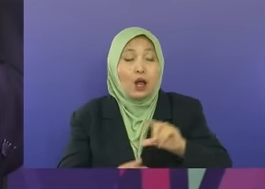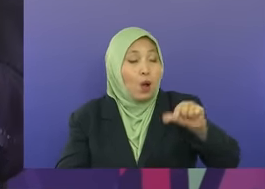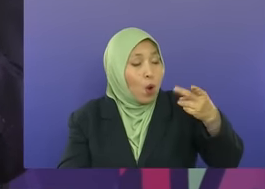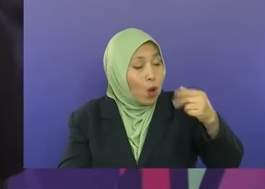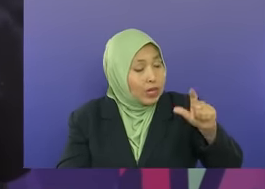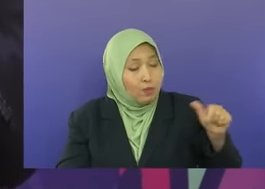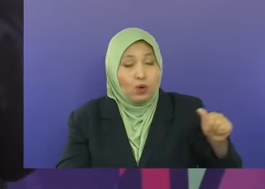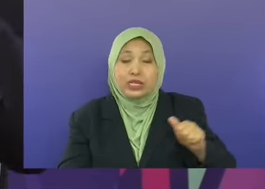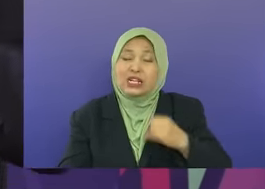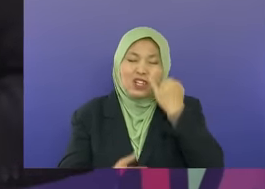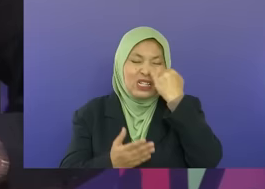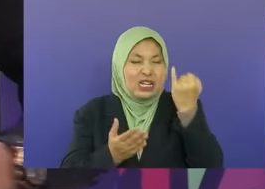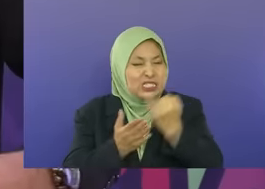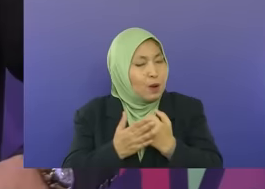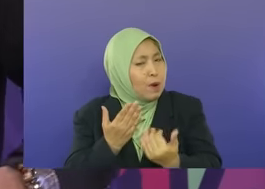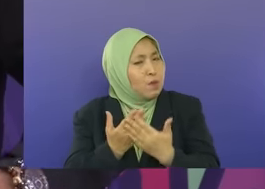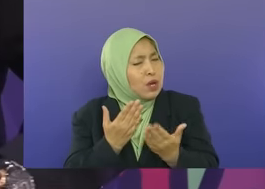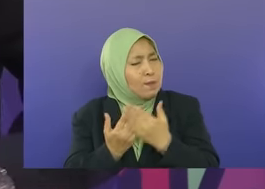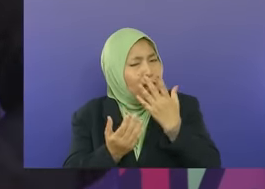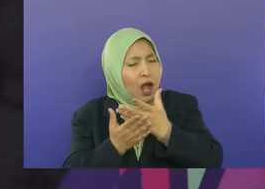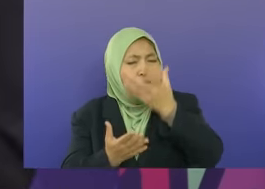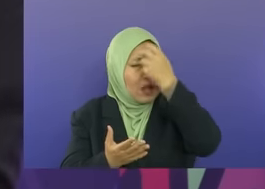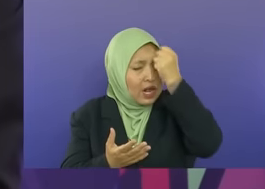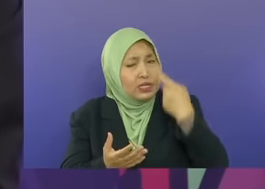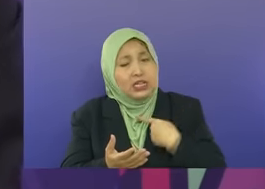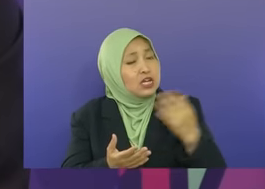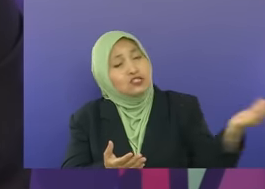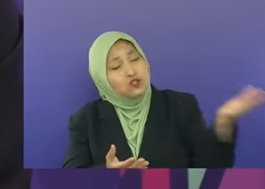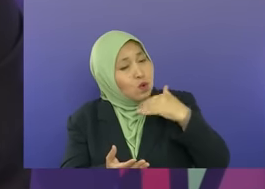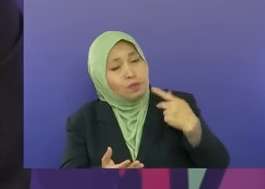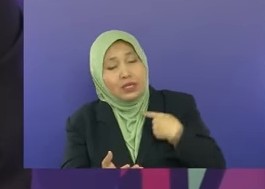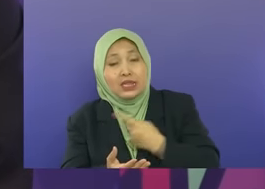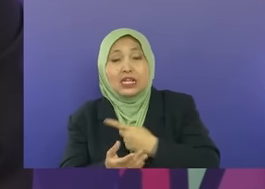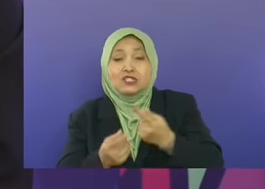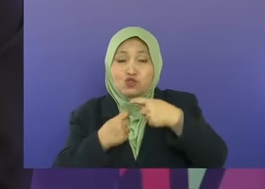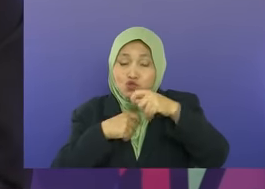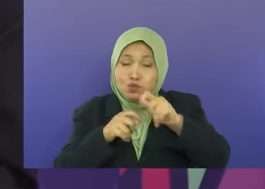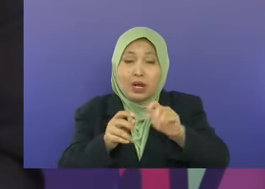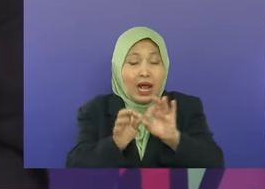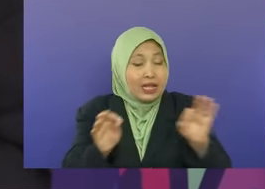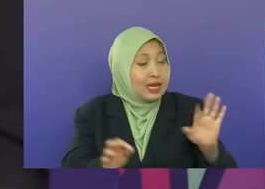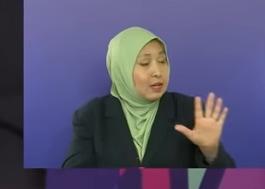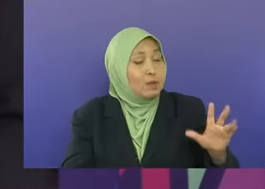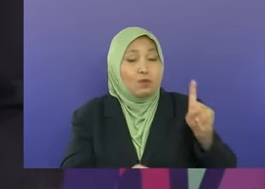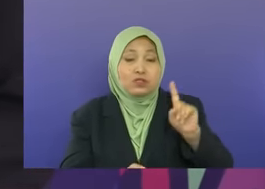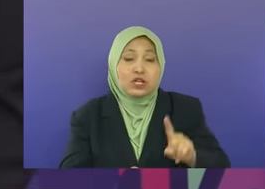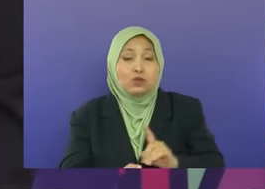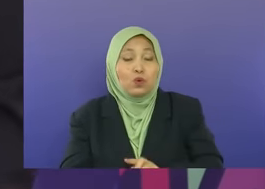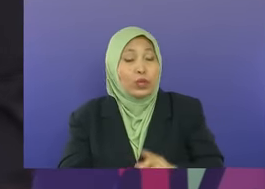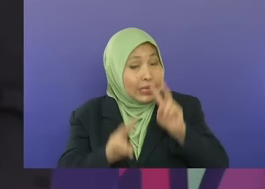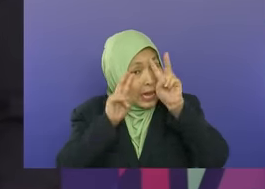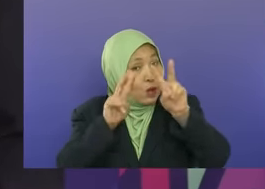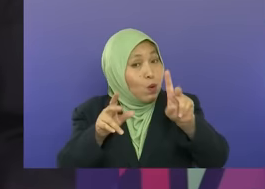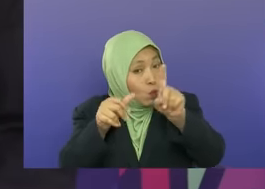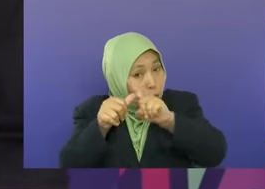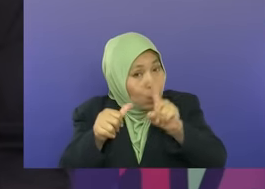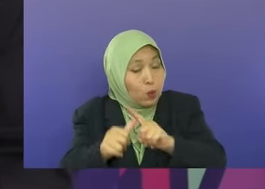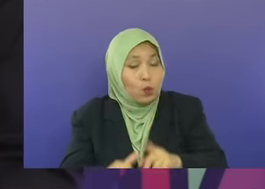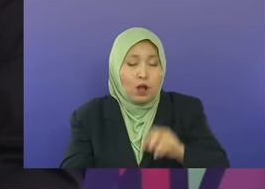jadi Insyaallah memudahkan hafalan kita ayo kita coba ee ayat 51 ya tengok dulu